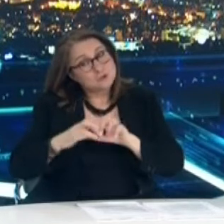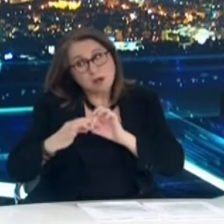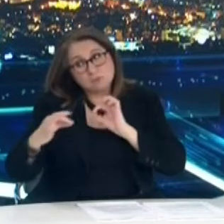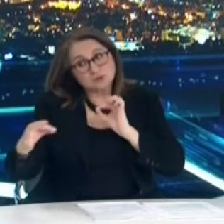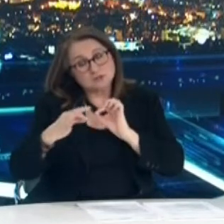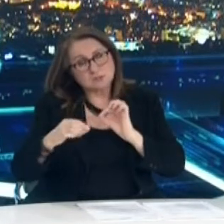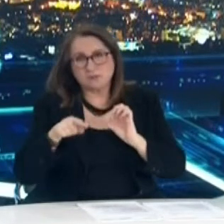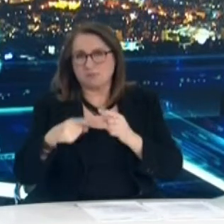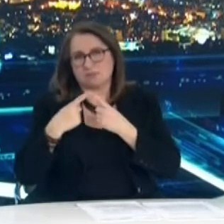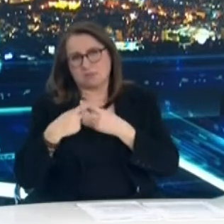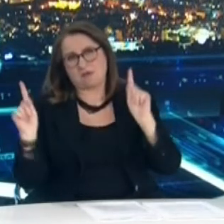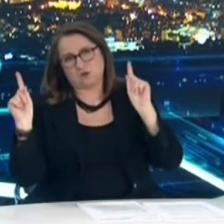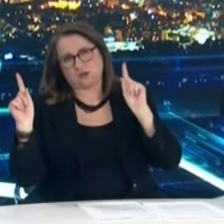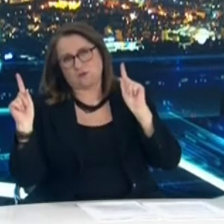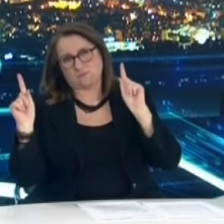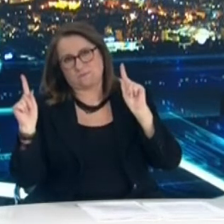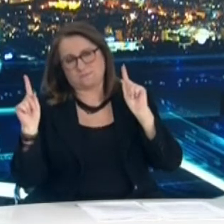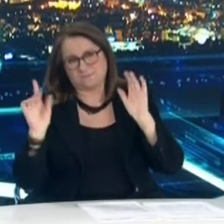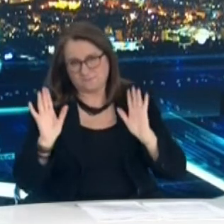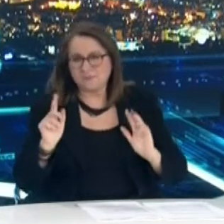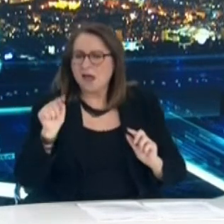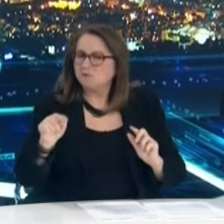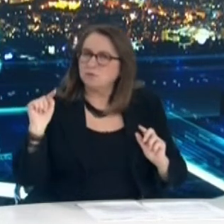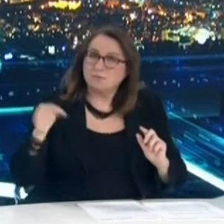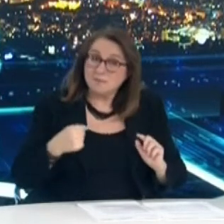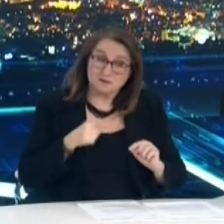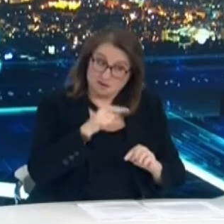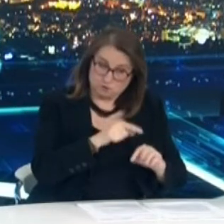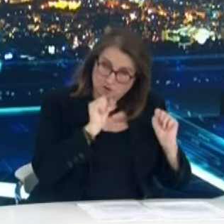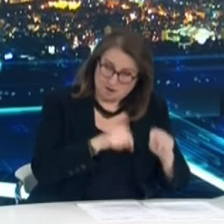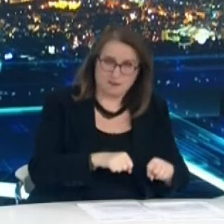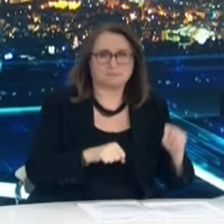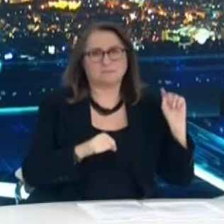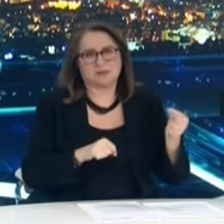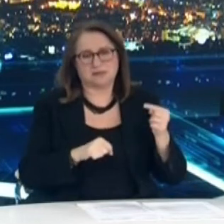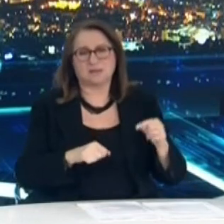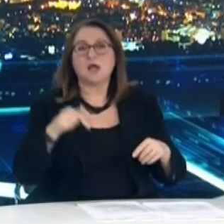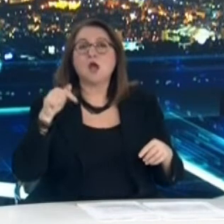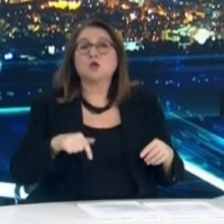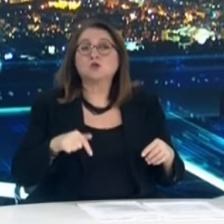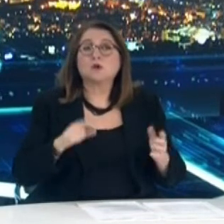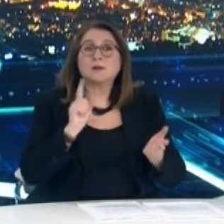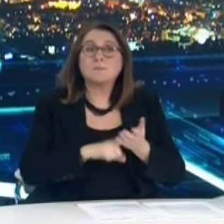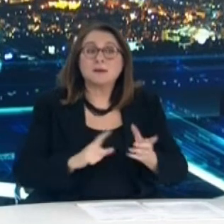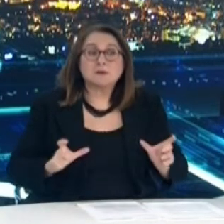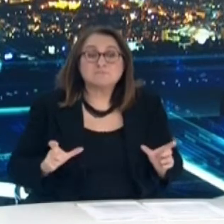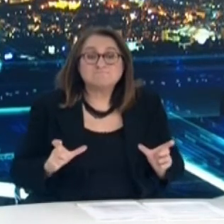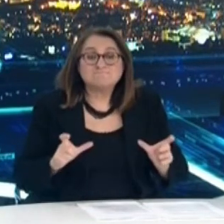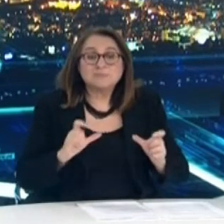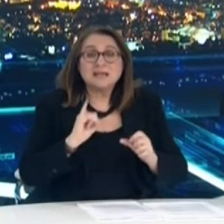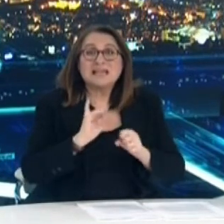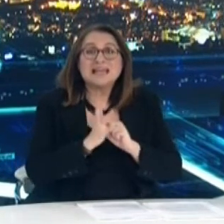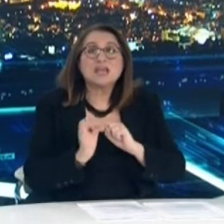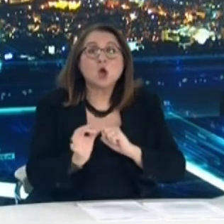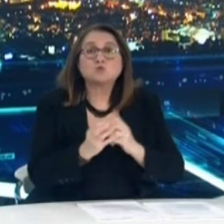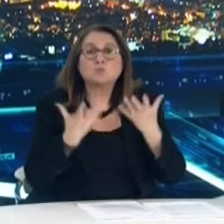τα μεταλλαγμένα στελέχη του ιού. Και τώρα ο ιός έγινε ακόμα πιο έξυπνος. Βρήκε έναν τρόπο να μεταδίδεται πολύ πιο εύκολα. Και έτσι